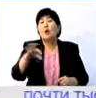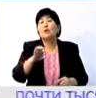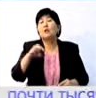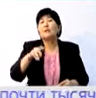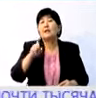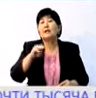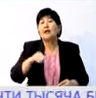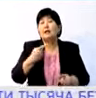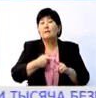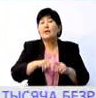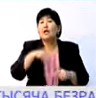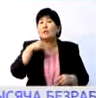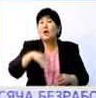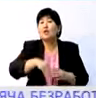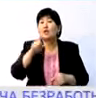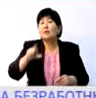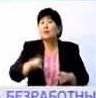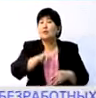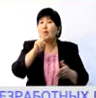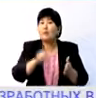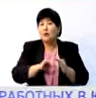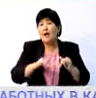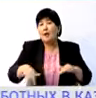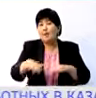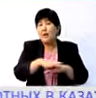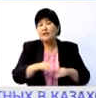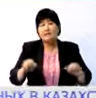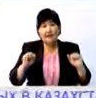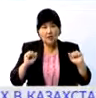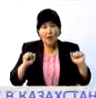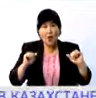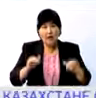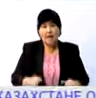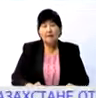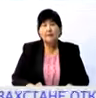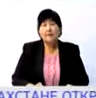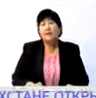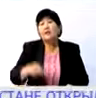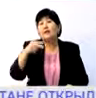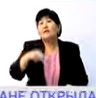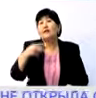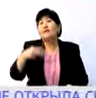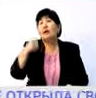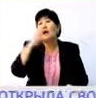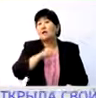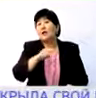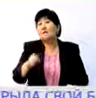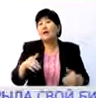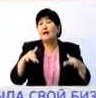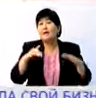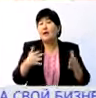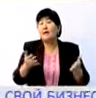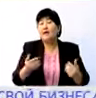маслихата в фокусе внимания депутатов были и вопросы развития массового спорта. До 2020 года вовлечь в массовый